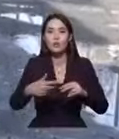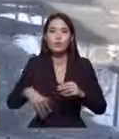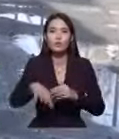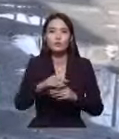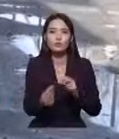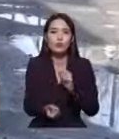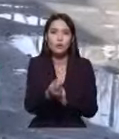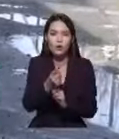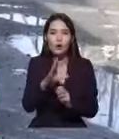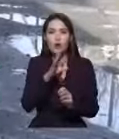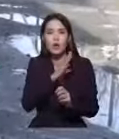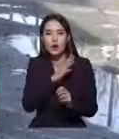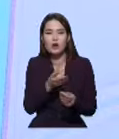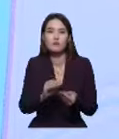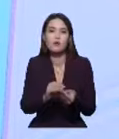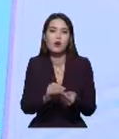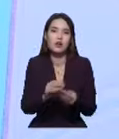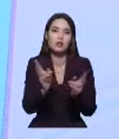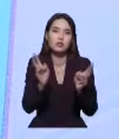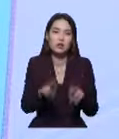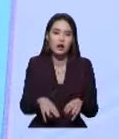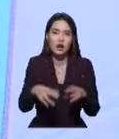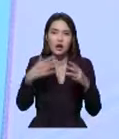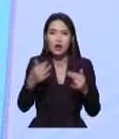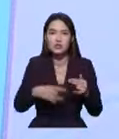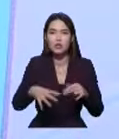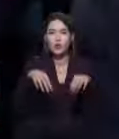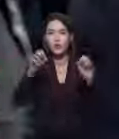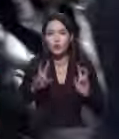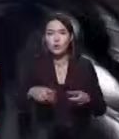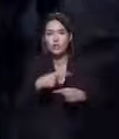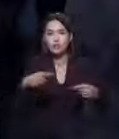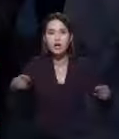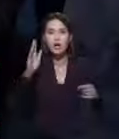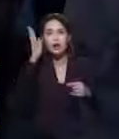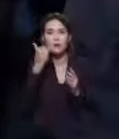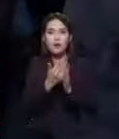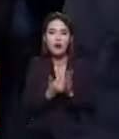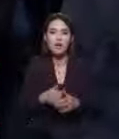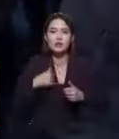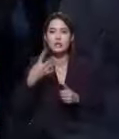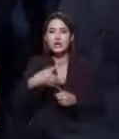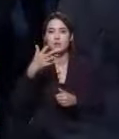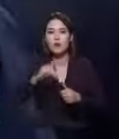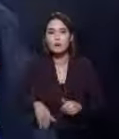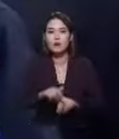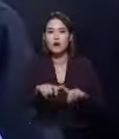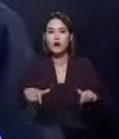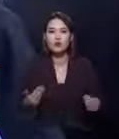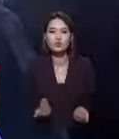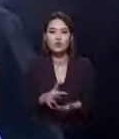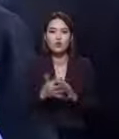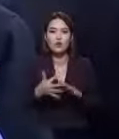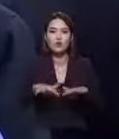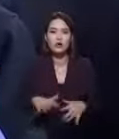да кеңейтпей сол күйі қалдырған. Жалпы Талғар ауданы бойынша 154 саяжай бар, онда 45 мыңнан астам халық тұрады. Бүгінгі